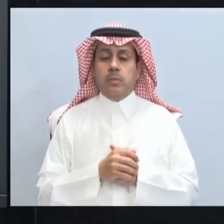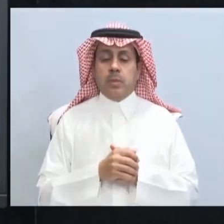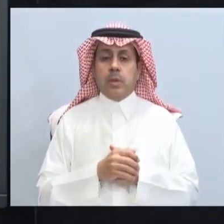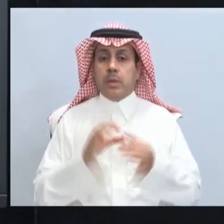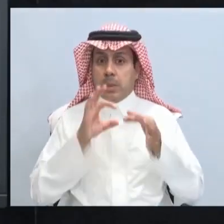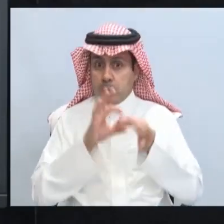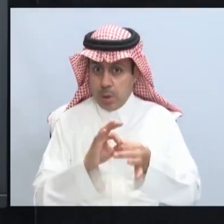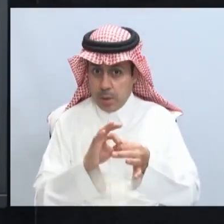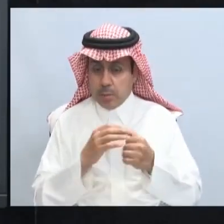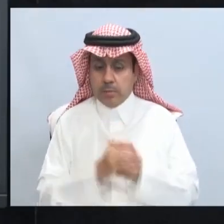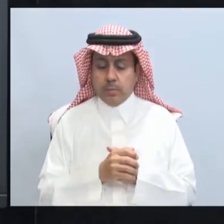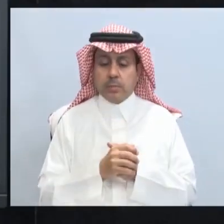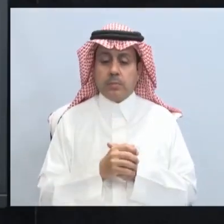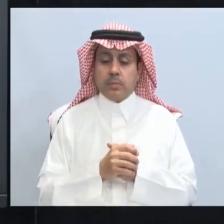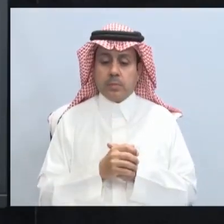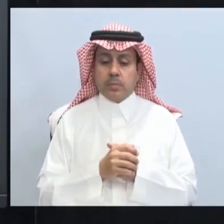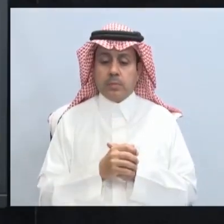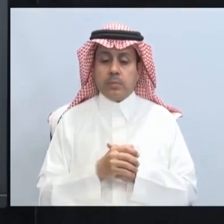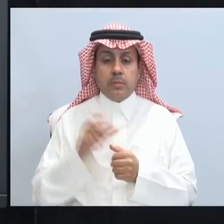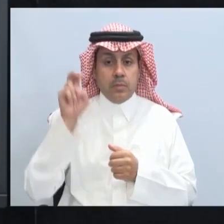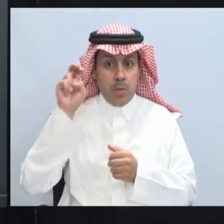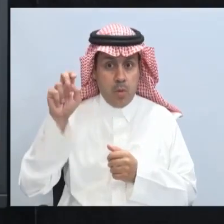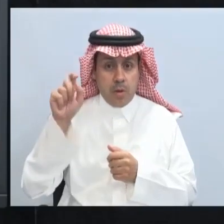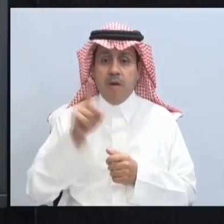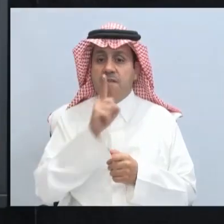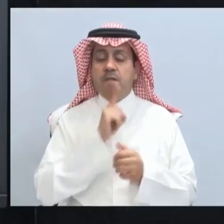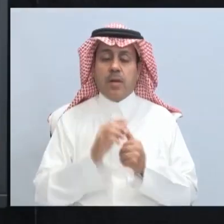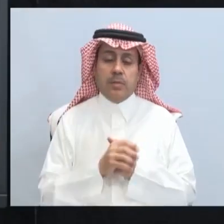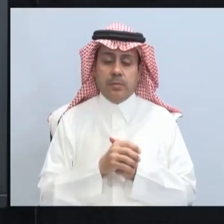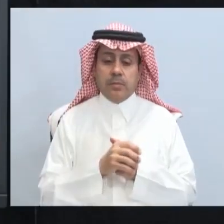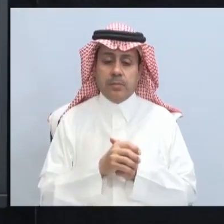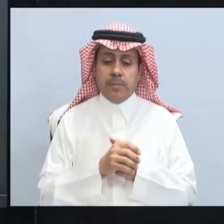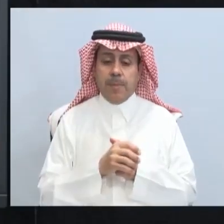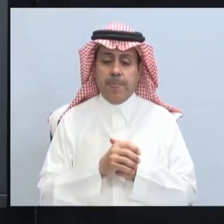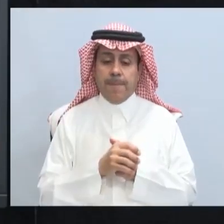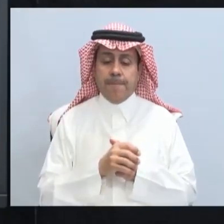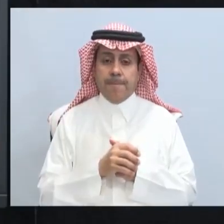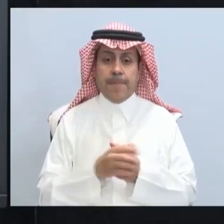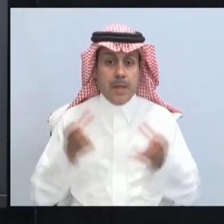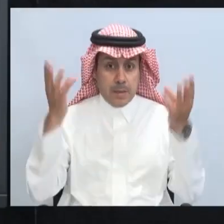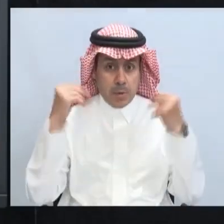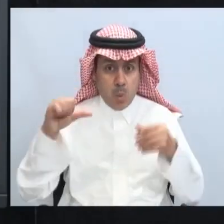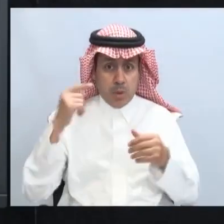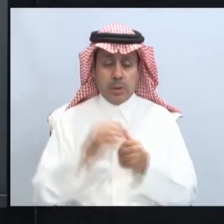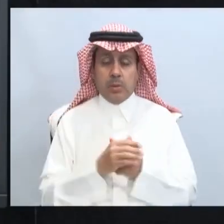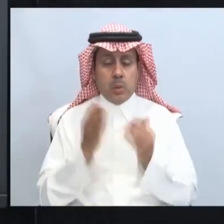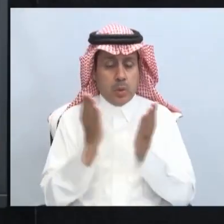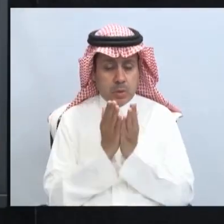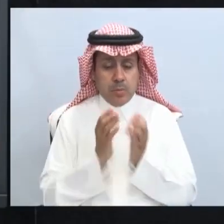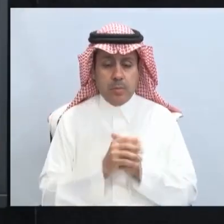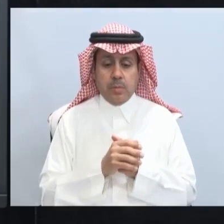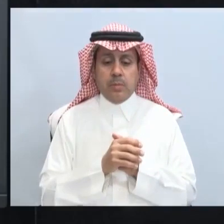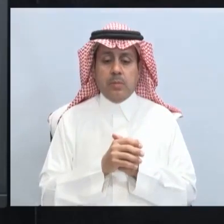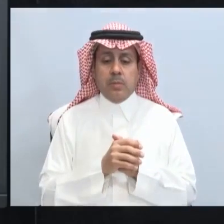متعلقه بهذا المقرر المبارك وكذلك اتيت واياكم على وحدات ودروس